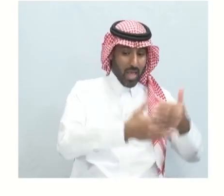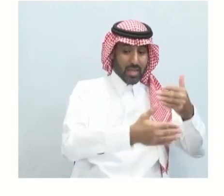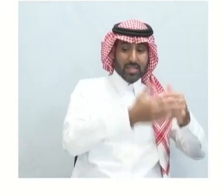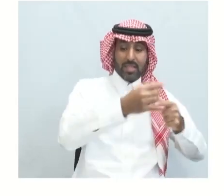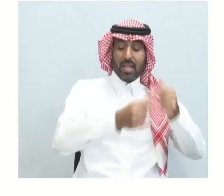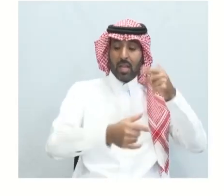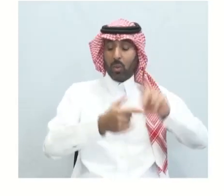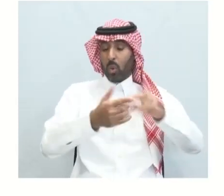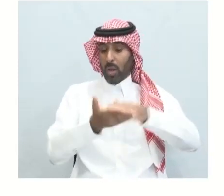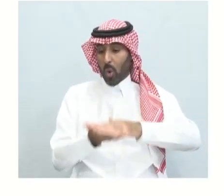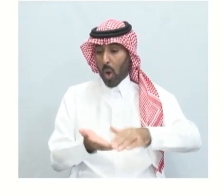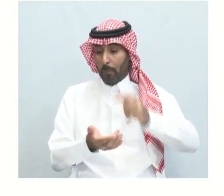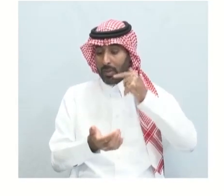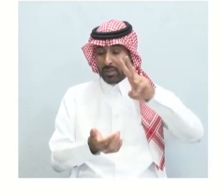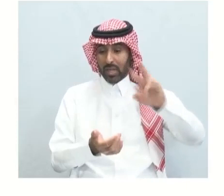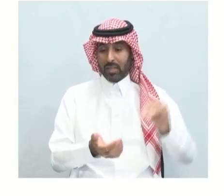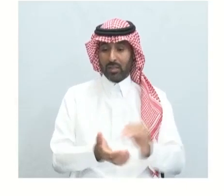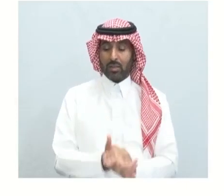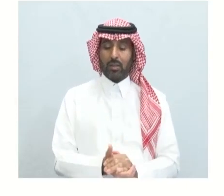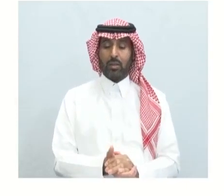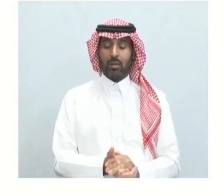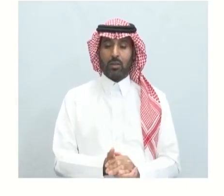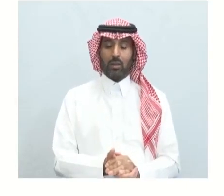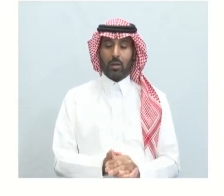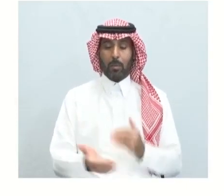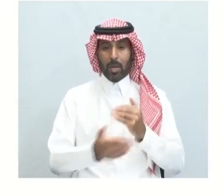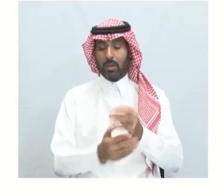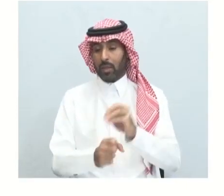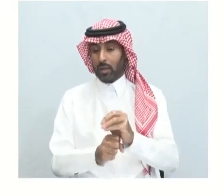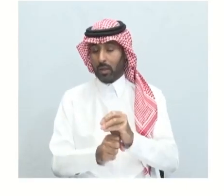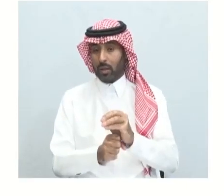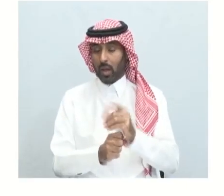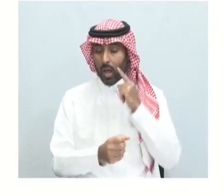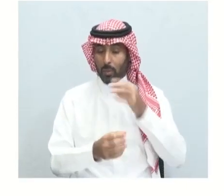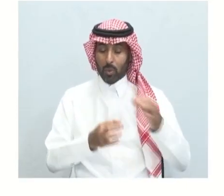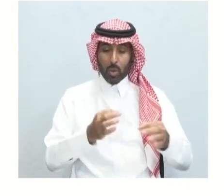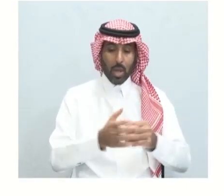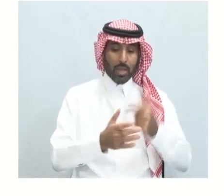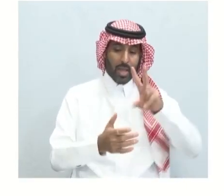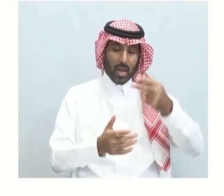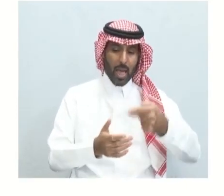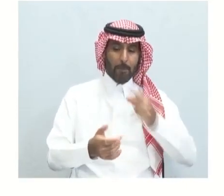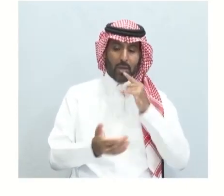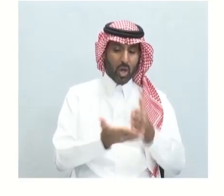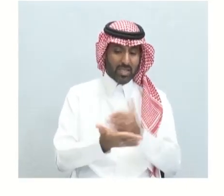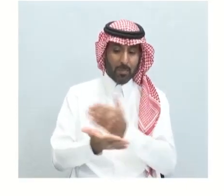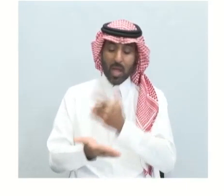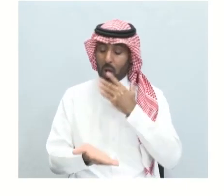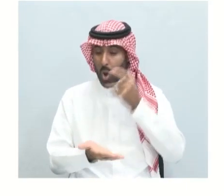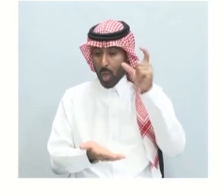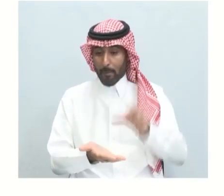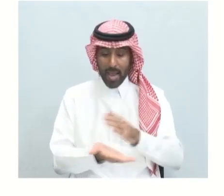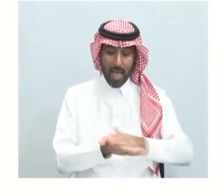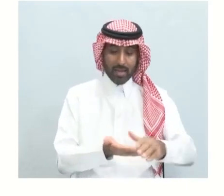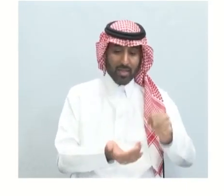الجرانيت والرخام وغيرها بعد ذلك تطرقنا في اقليم الدال العربي ذكرنا بانه يقسم الجيولوجيون الدرع